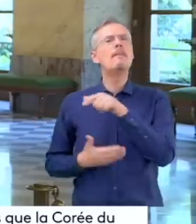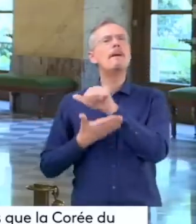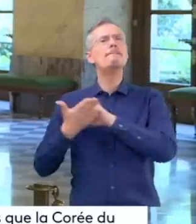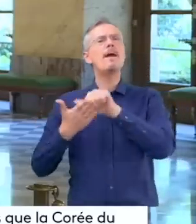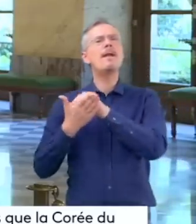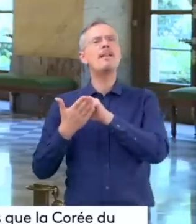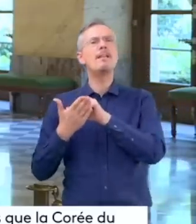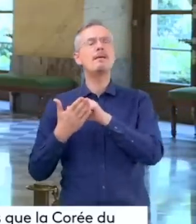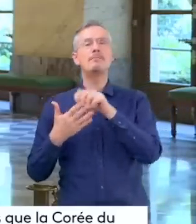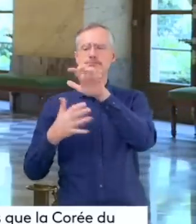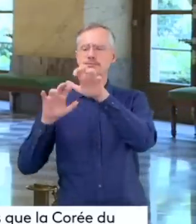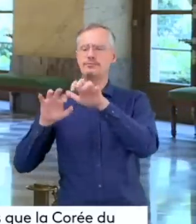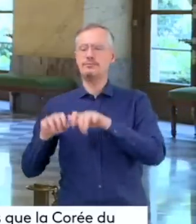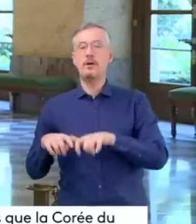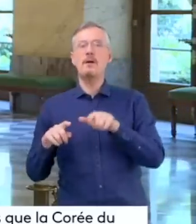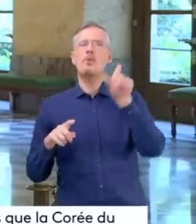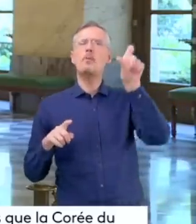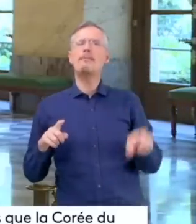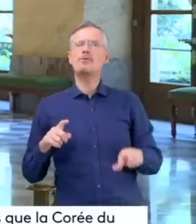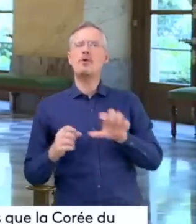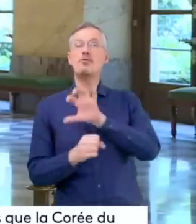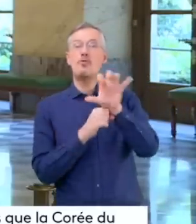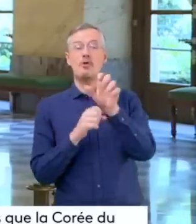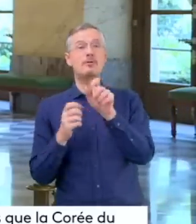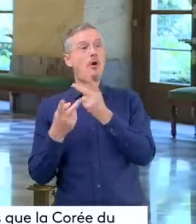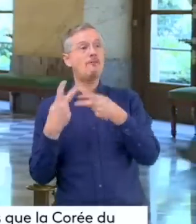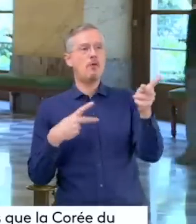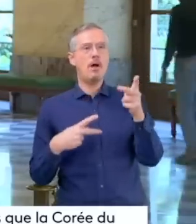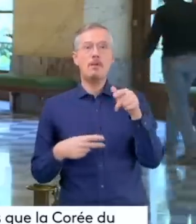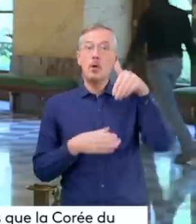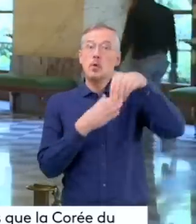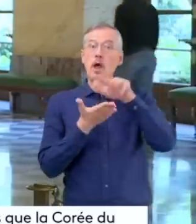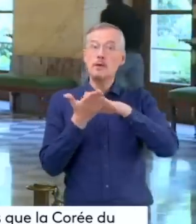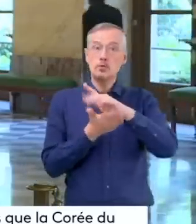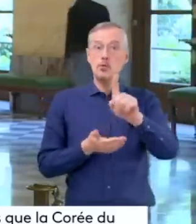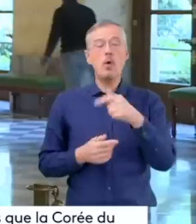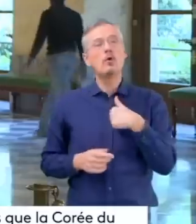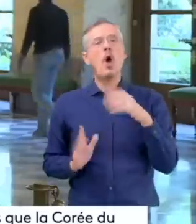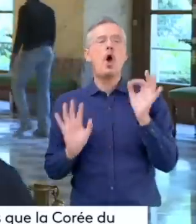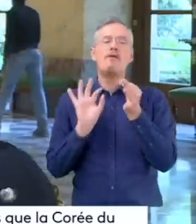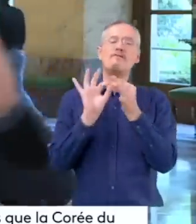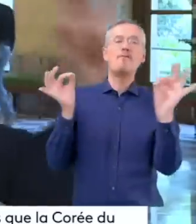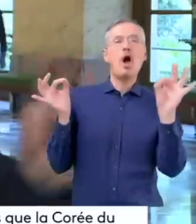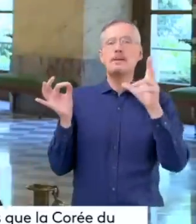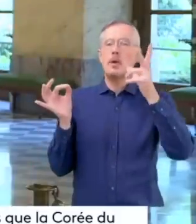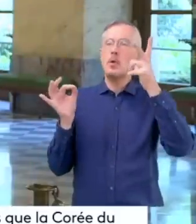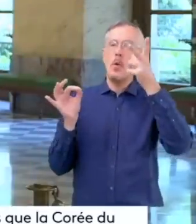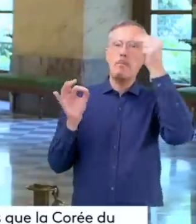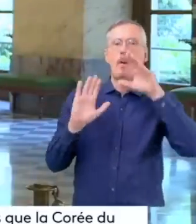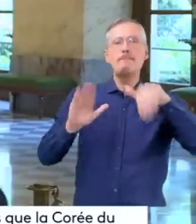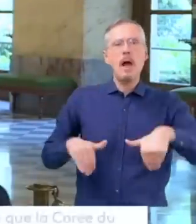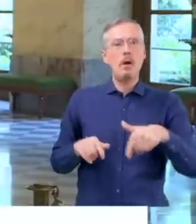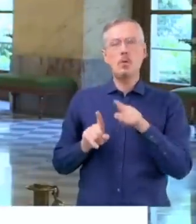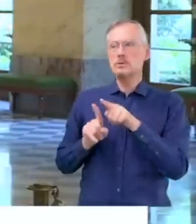Carlos Bilongo, même pas pour s'excuser, pour dire il y a eu un malentendu sur les propos. Et ensuite, qu'est-ce qu'il a fait, ce député du Rassemblement National ? Il l'a envoyé directement à BFM